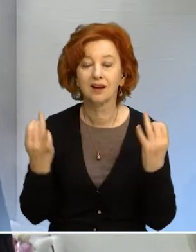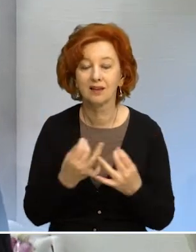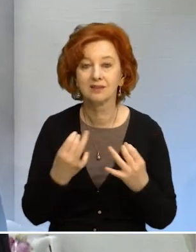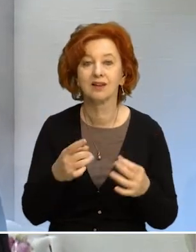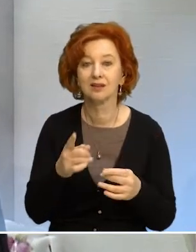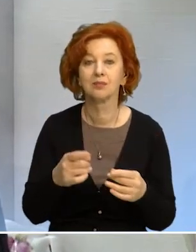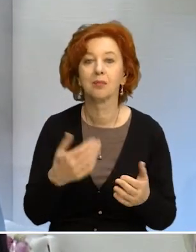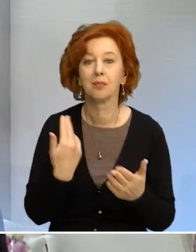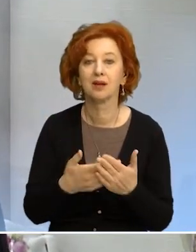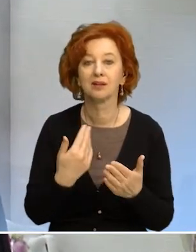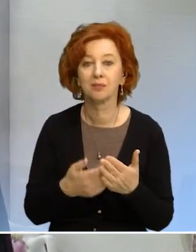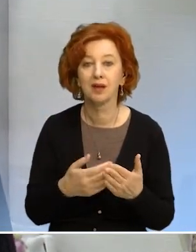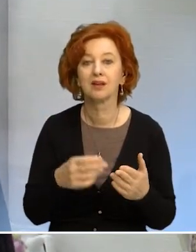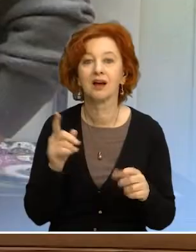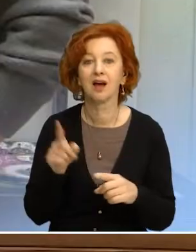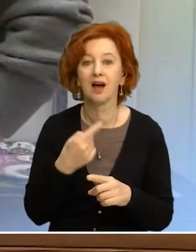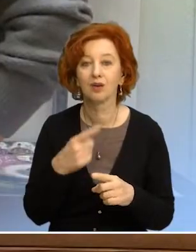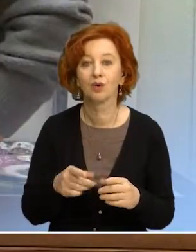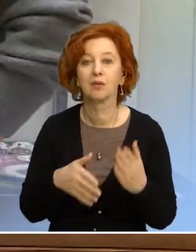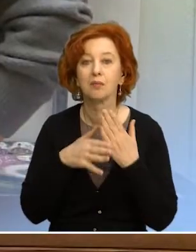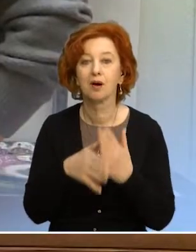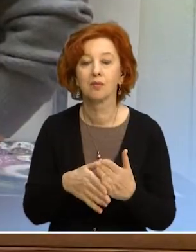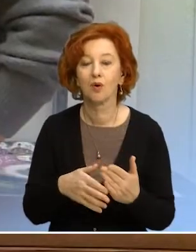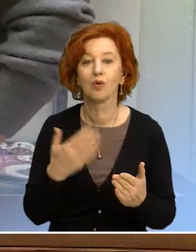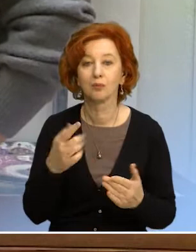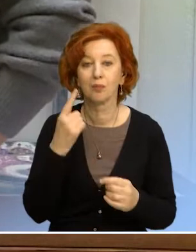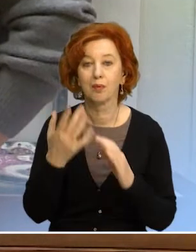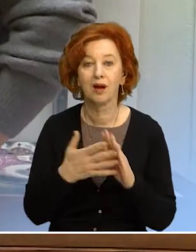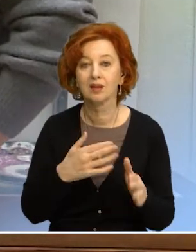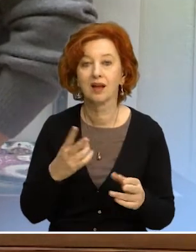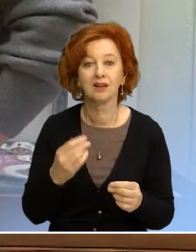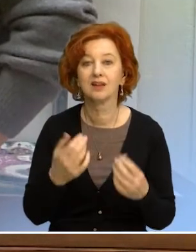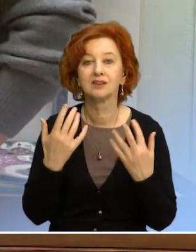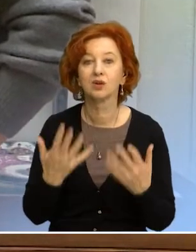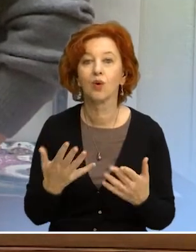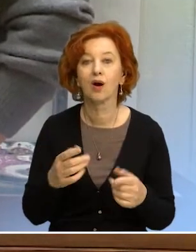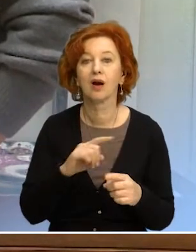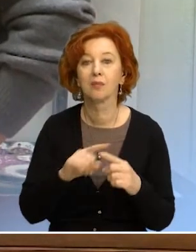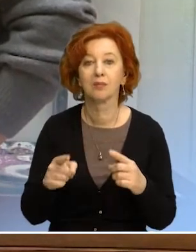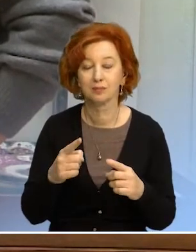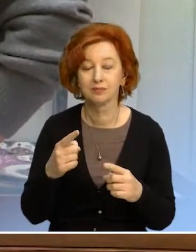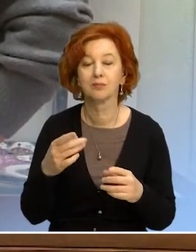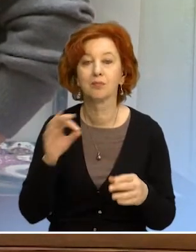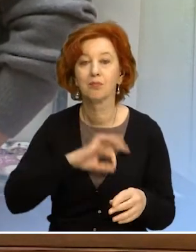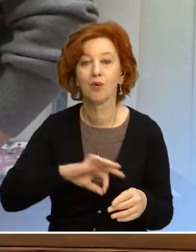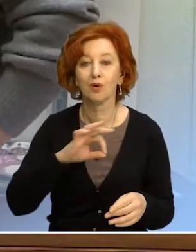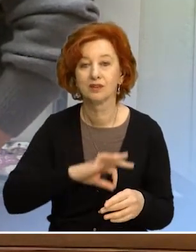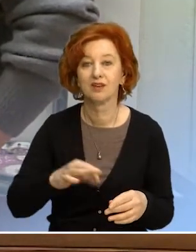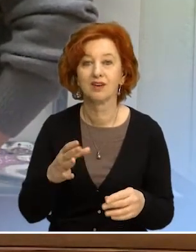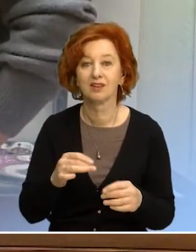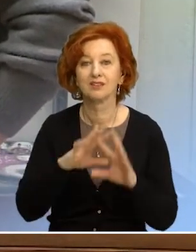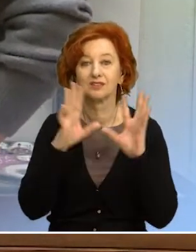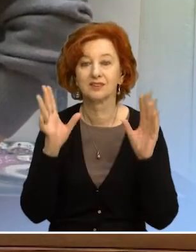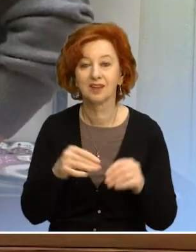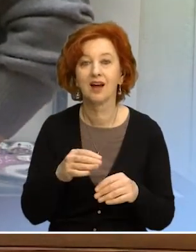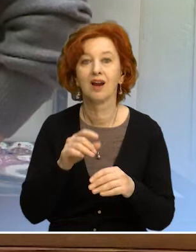экспонаты, наиболее интересные предметы, которые помогут понять не только быт и как и чем пользовались,